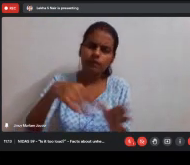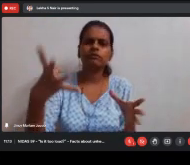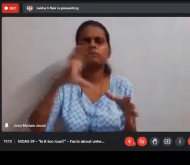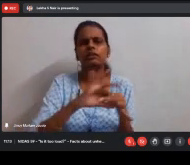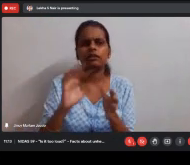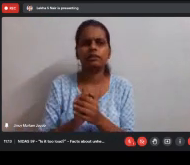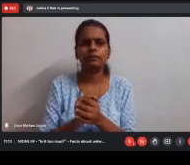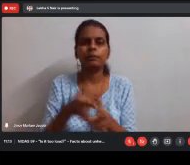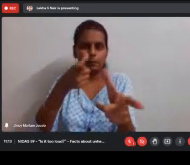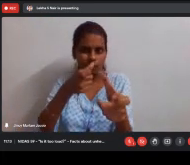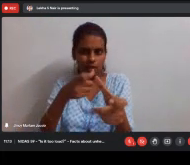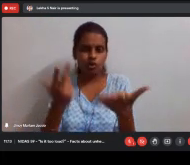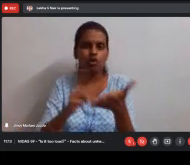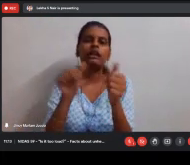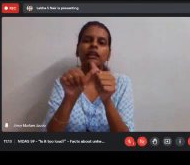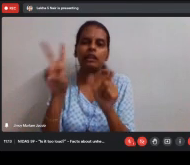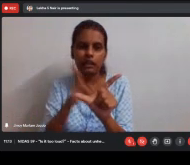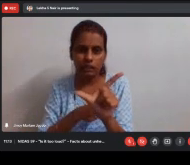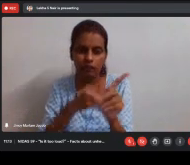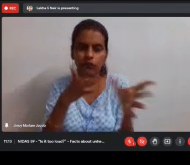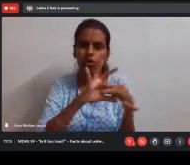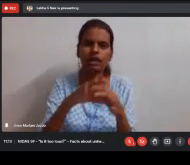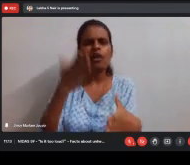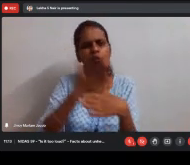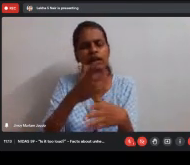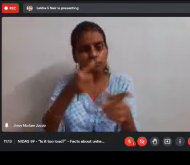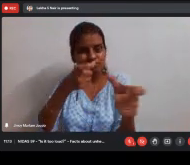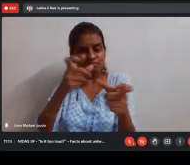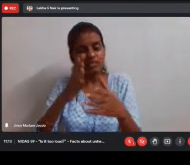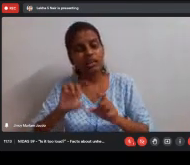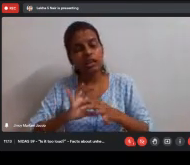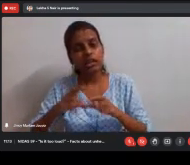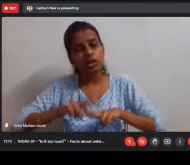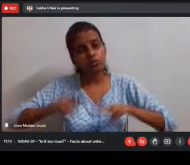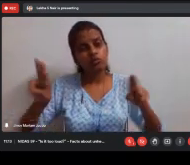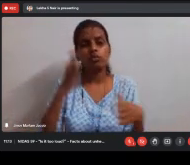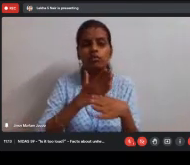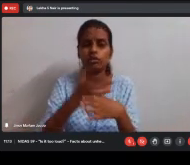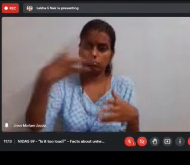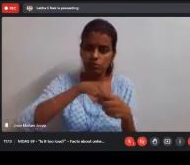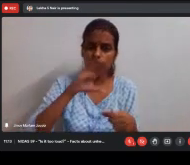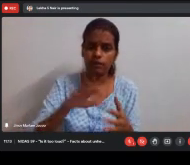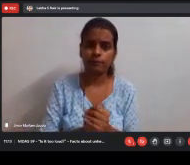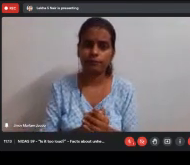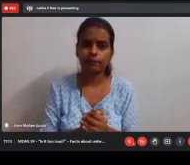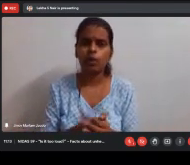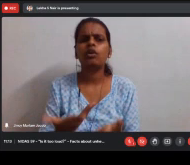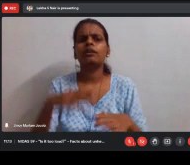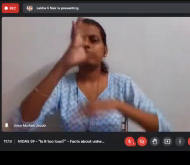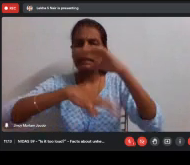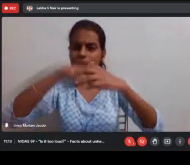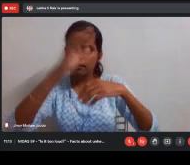NIHL ശബ്ദ ഉറവിടങ്ങൾ എന്തൊക്കെയാണ്? ഞാൻ ഈ പറഞ്ഞതുപോലെ തൊഴിലിടങ്ങളിലെ തുടർച്ചയായിട്ടുള്ള ശബ്ദങ്ങൾ, ഈ പറഞ്ഞ തൊഴിലുകളൊക്കെ